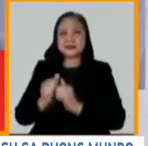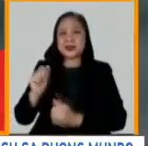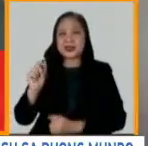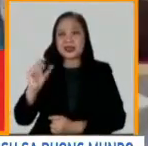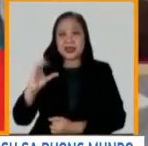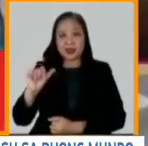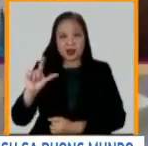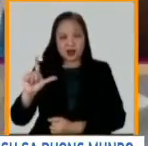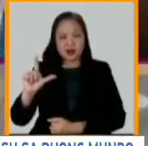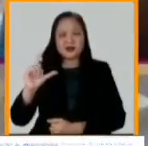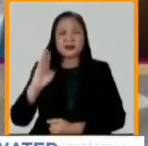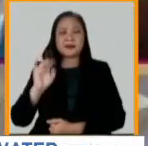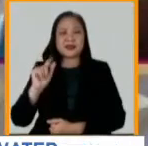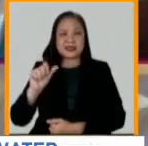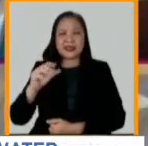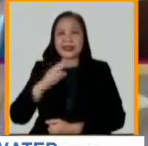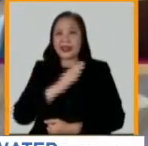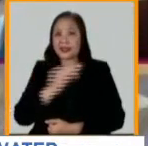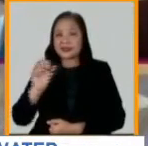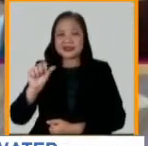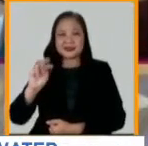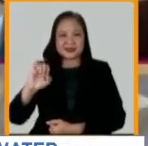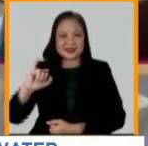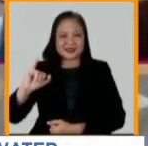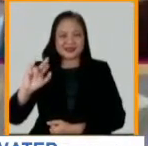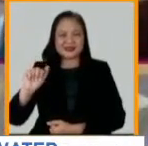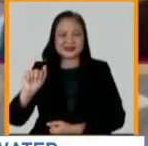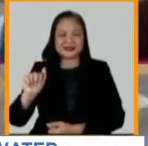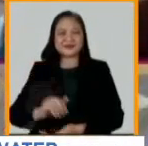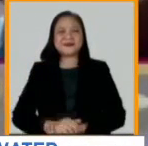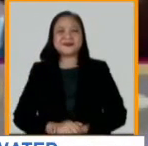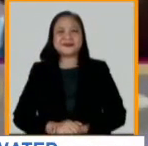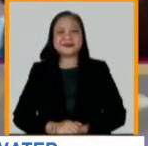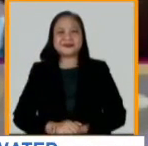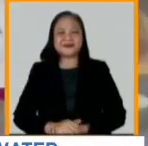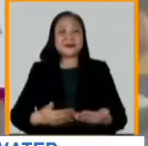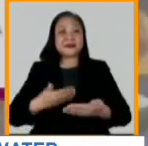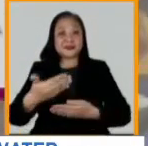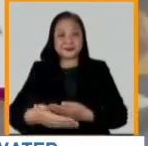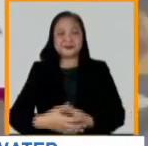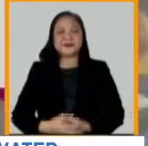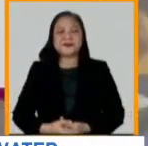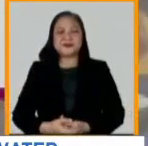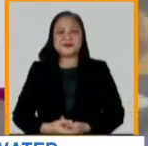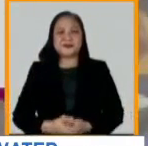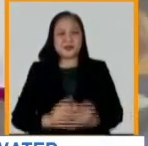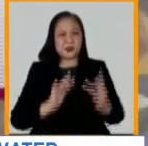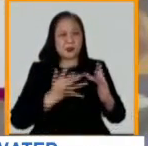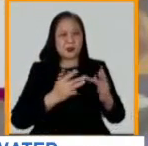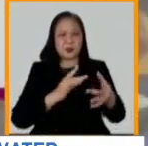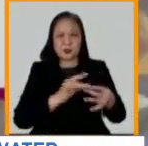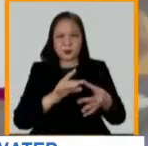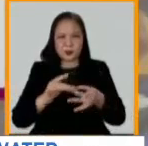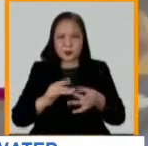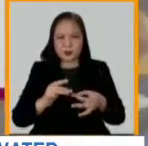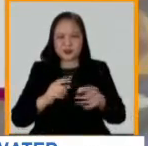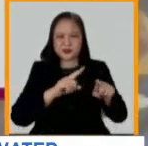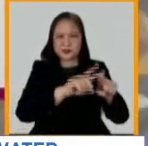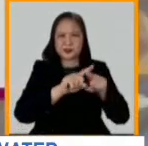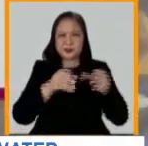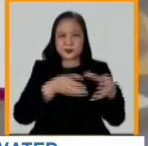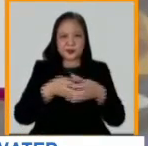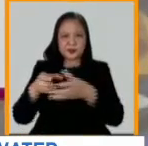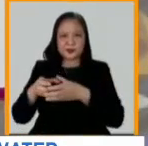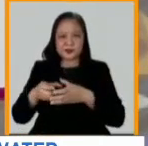Guto. Sa isang online kwentuhan kasamang iba't ibang sektor kagabi, sinabi ni Vice President Lenny Robredo na